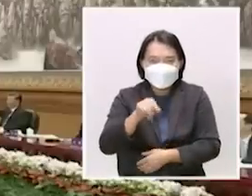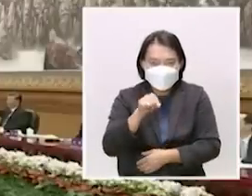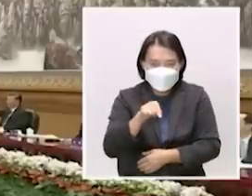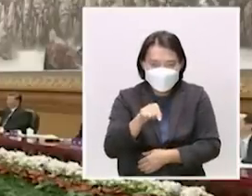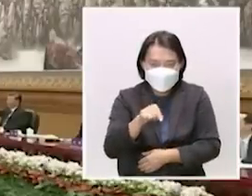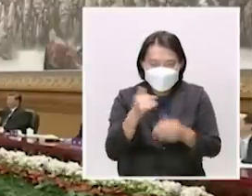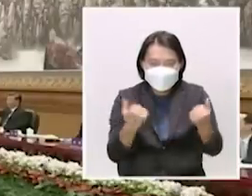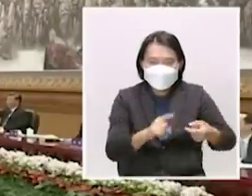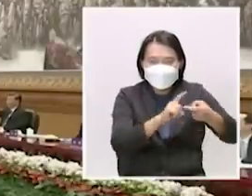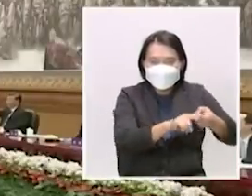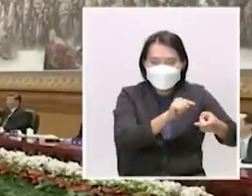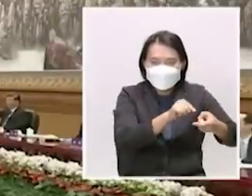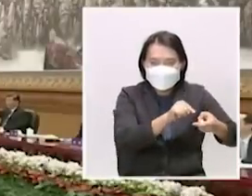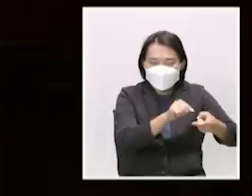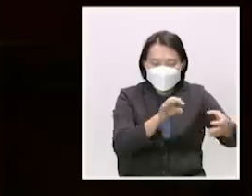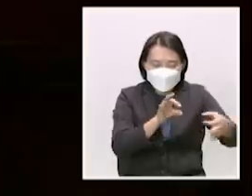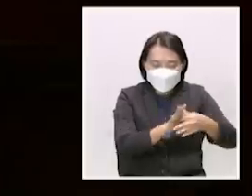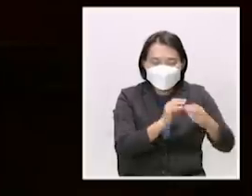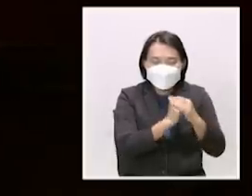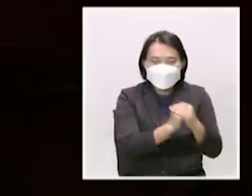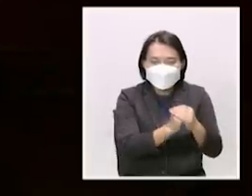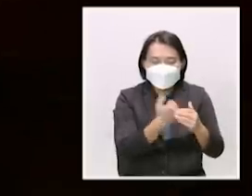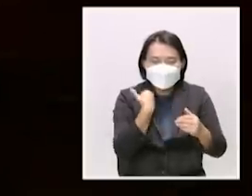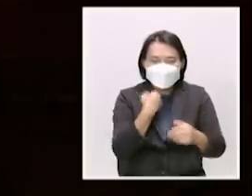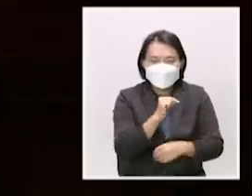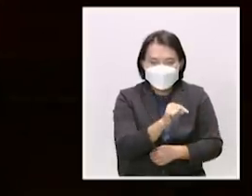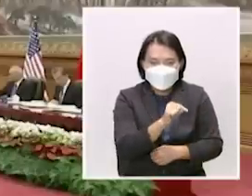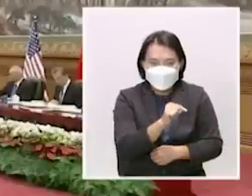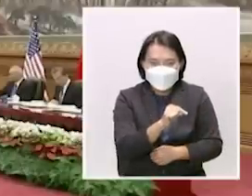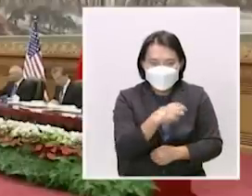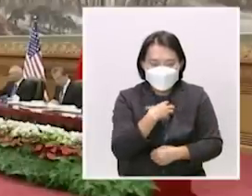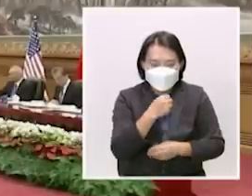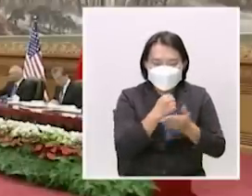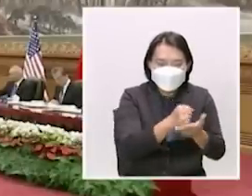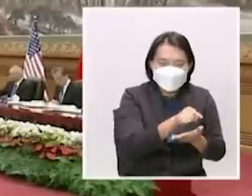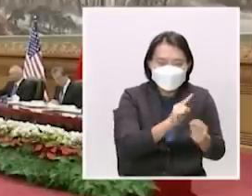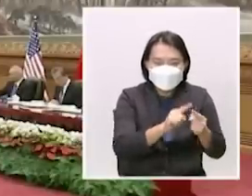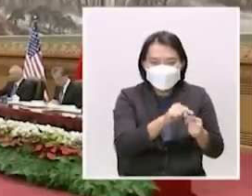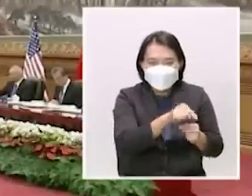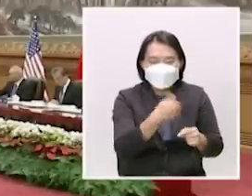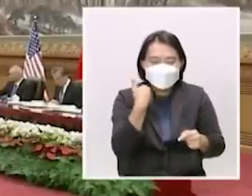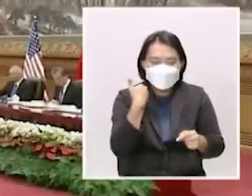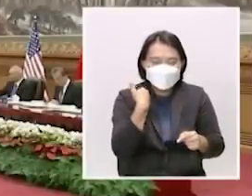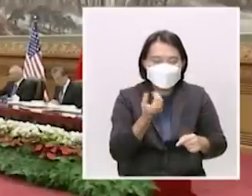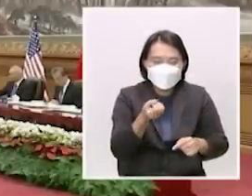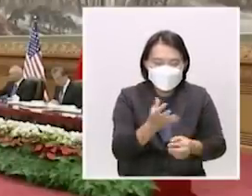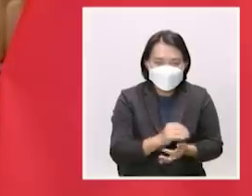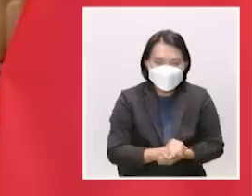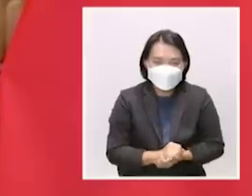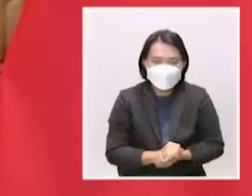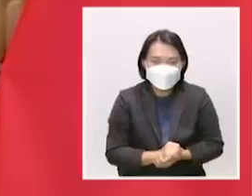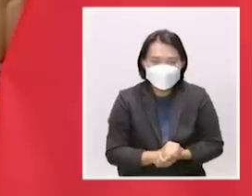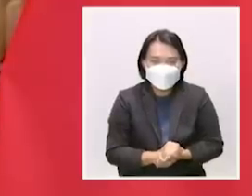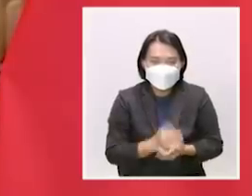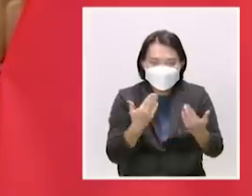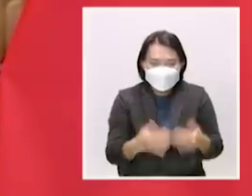ีนตันี้รักษหลังมาพึงจีนมาก หรถึงไมเคยมaliาก mentorsจีนี้นี่ รัศเซตยคงตพ่